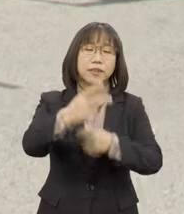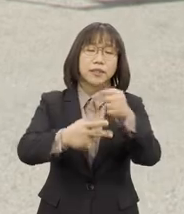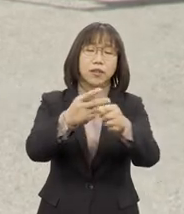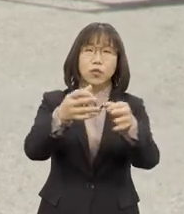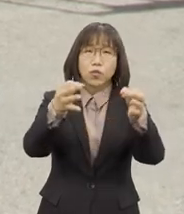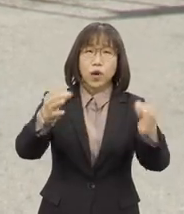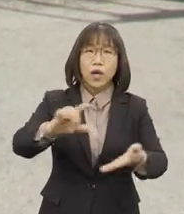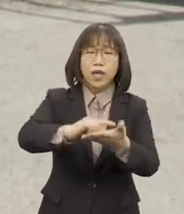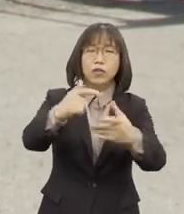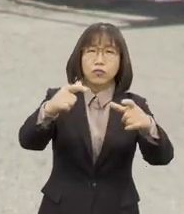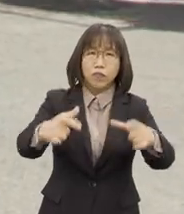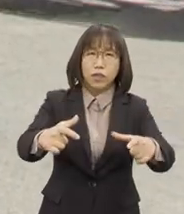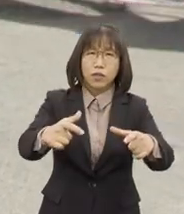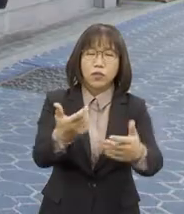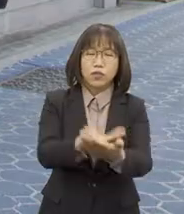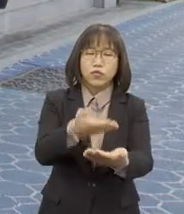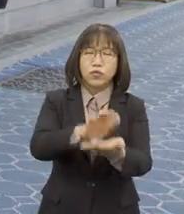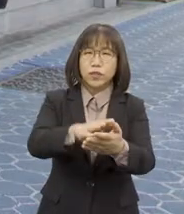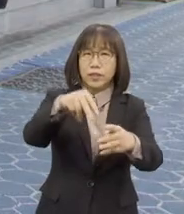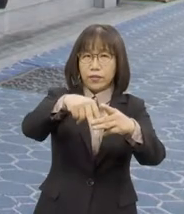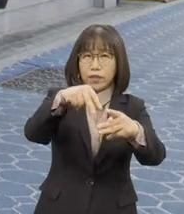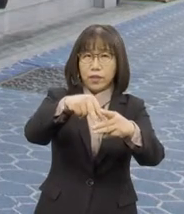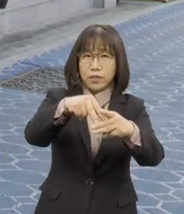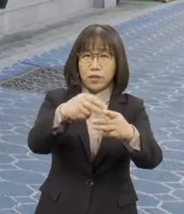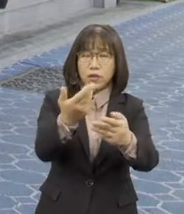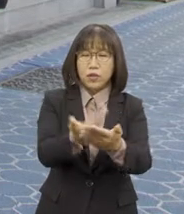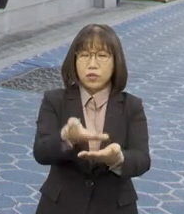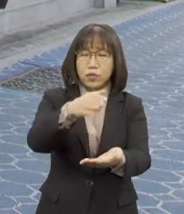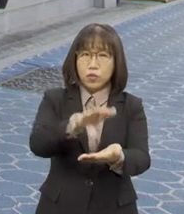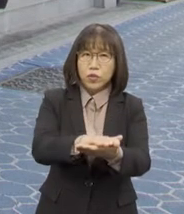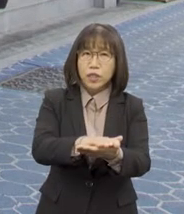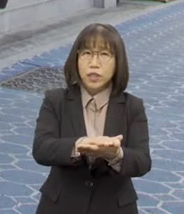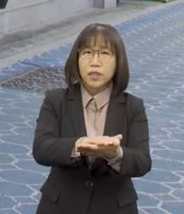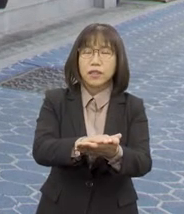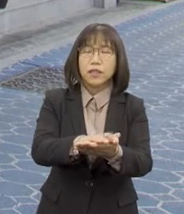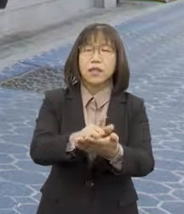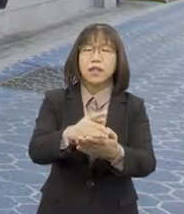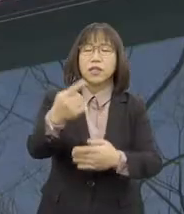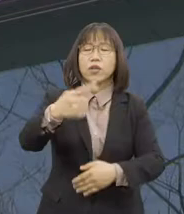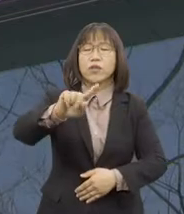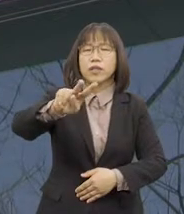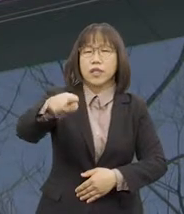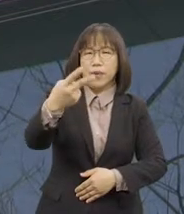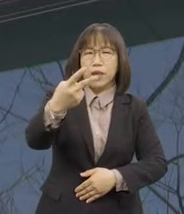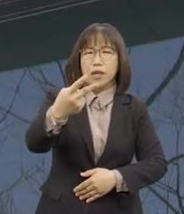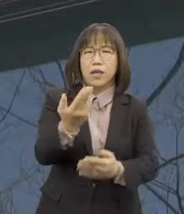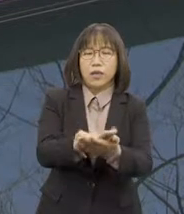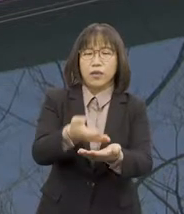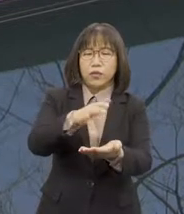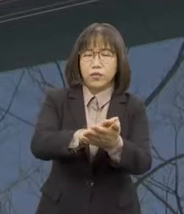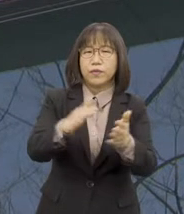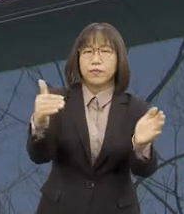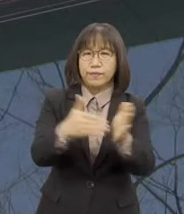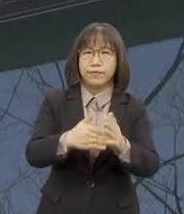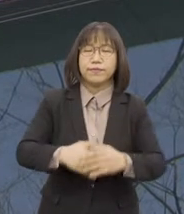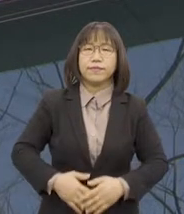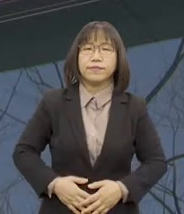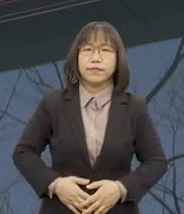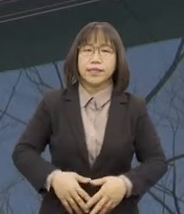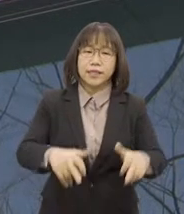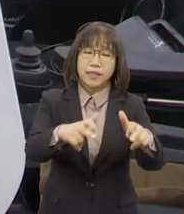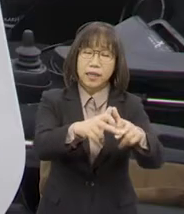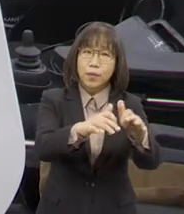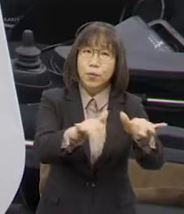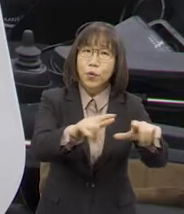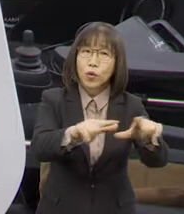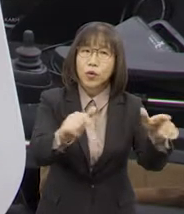최근 2년간 강서구에서 지정한 수리센터에서 수리된 장애인 이동 보조기기는 1,200여 개에 달합니다.